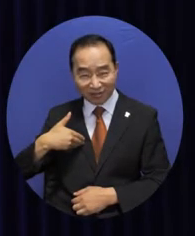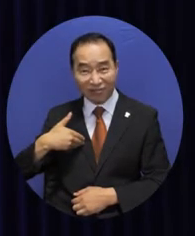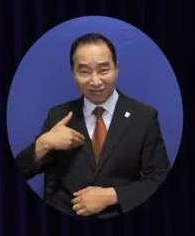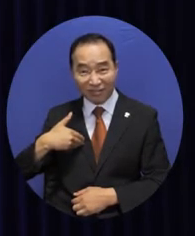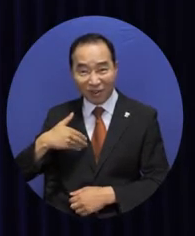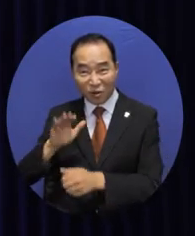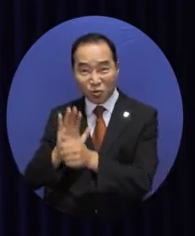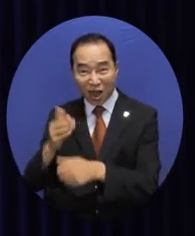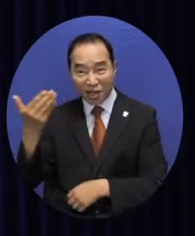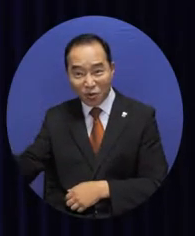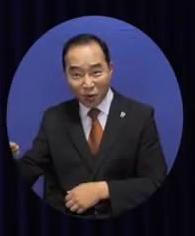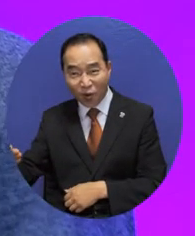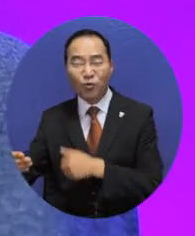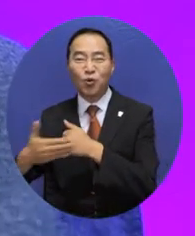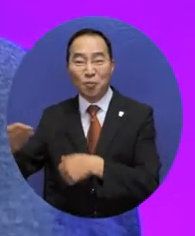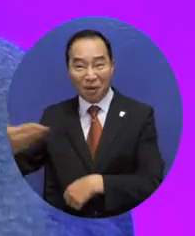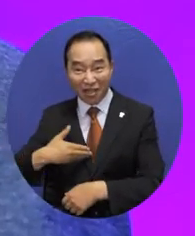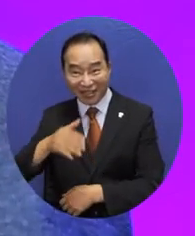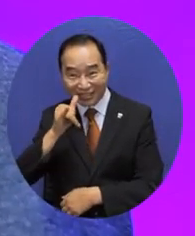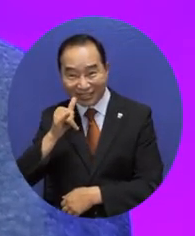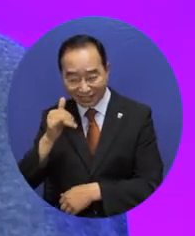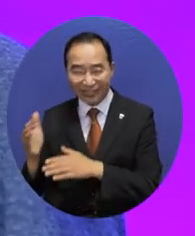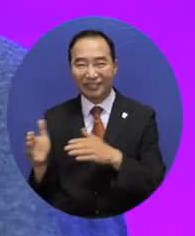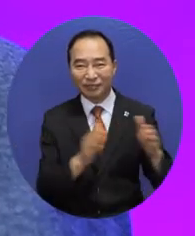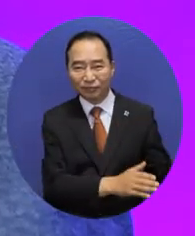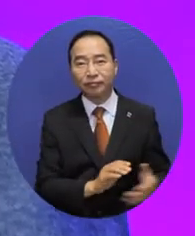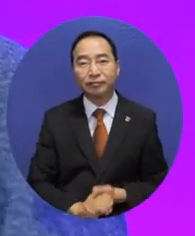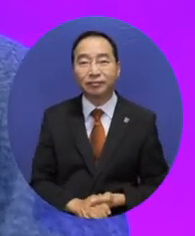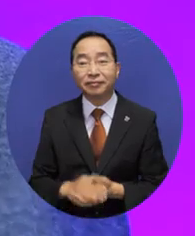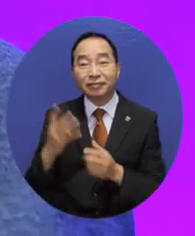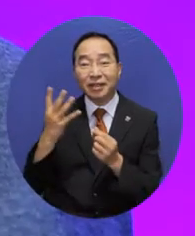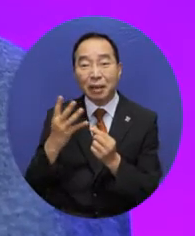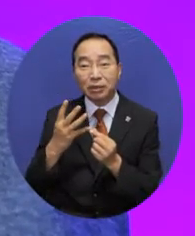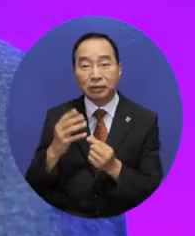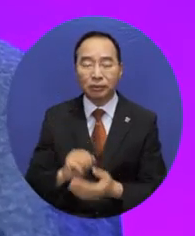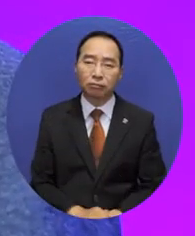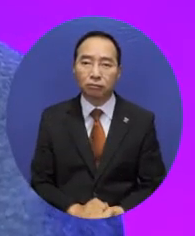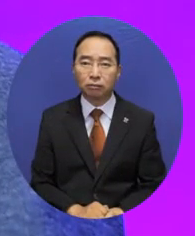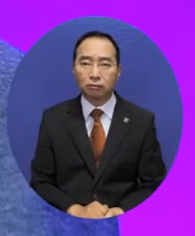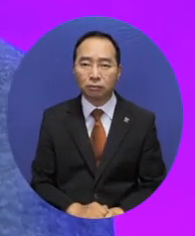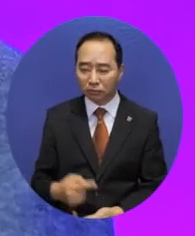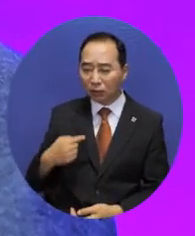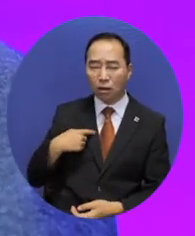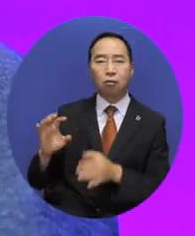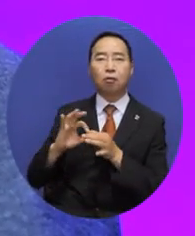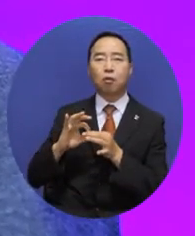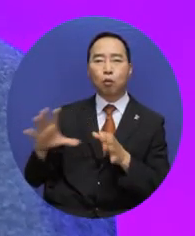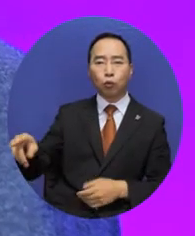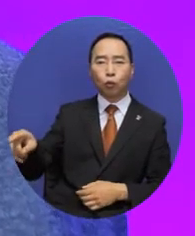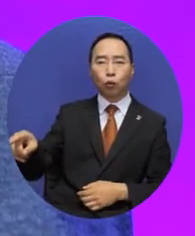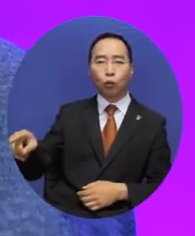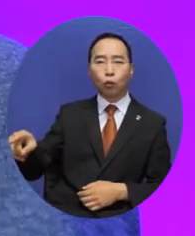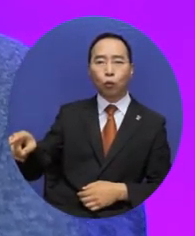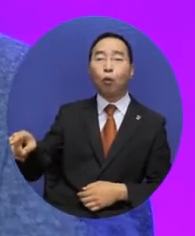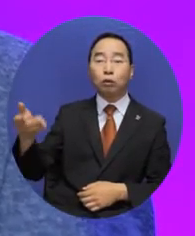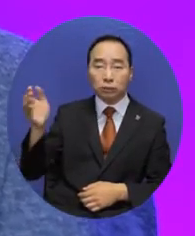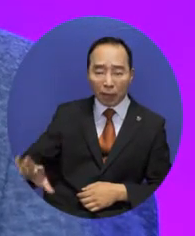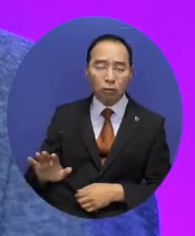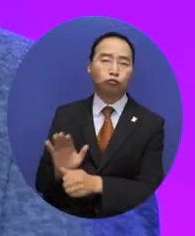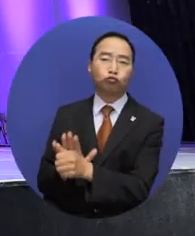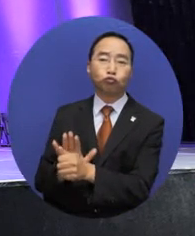호혜적 이타성입니다. 그리고 윤리적 이타성은 자기와 전혀 유전자가 섞이지 않았는데 이타성을